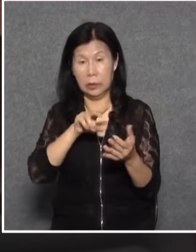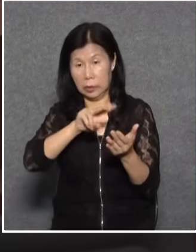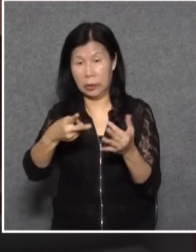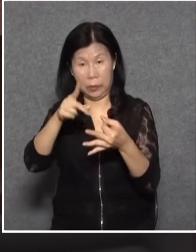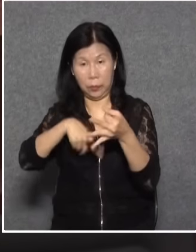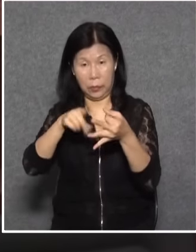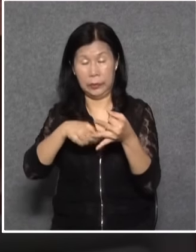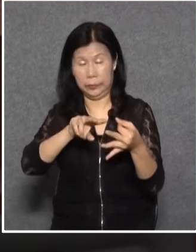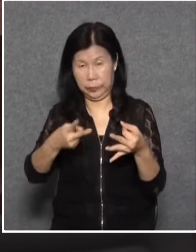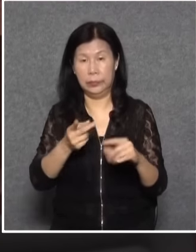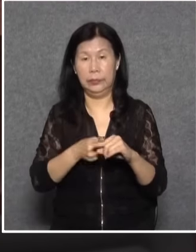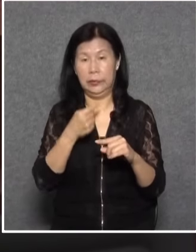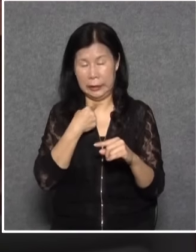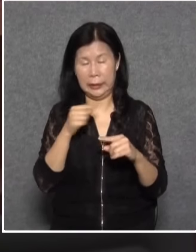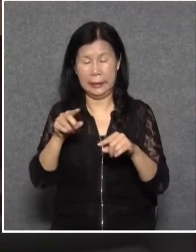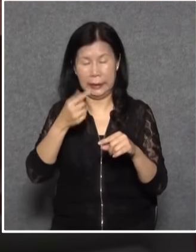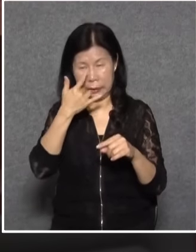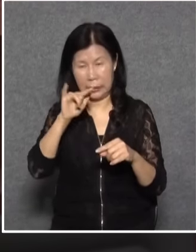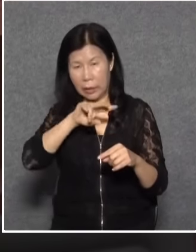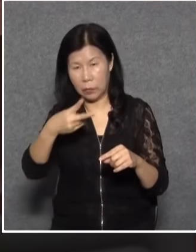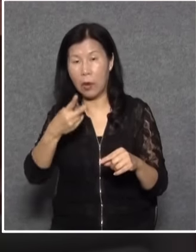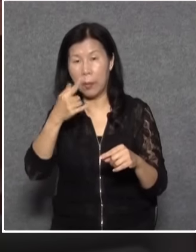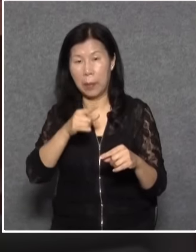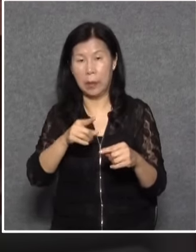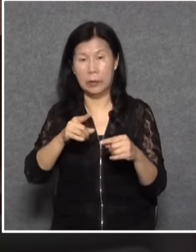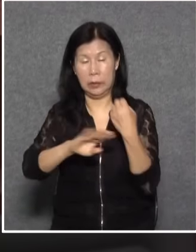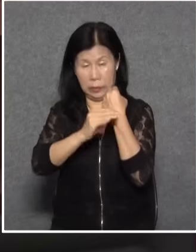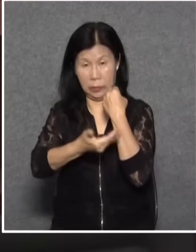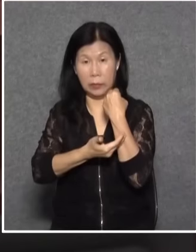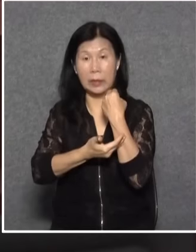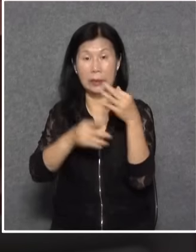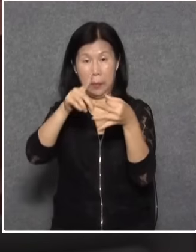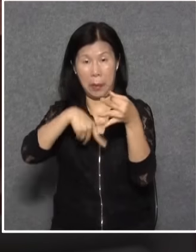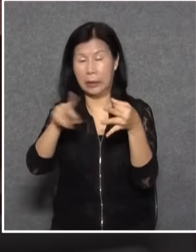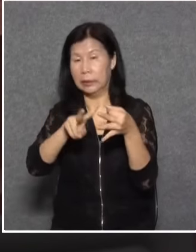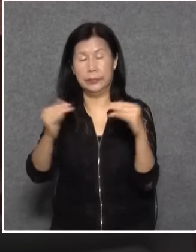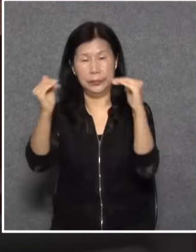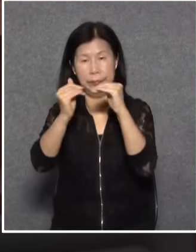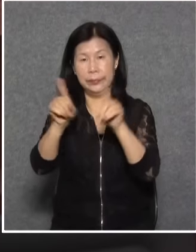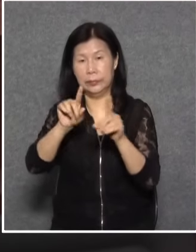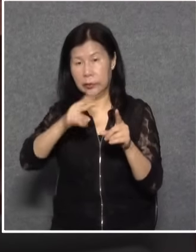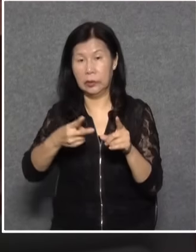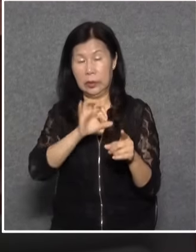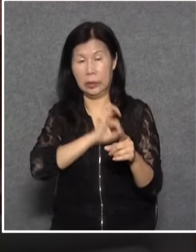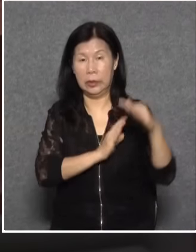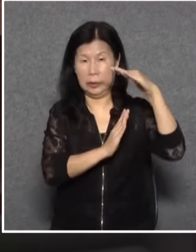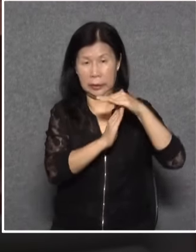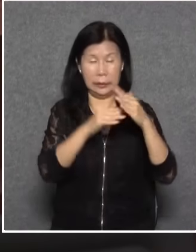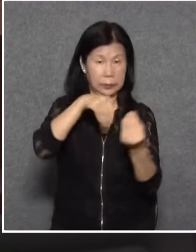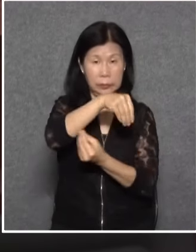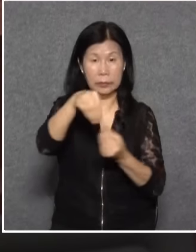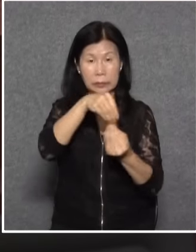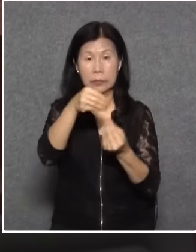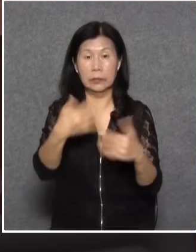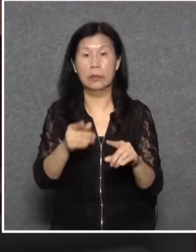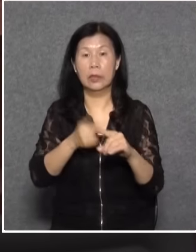稱，就應該相應更新這些團體在法例上的名稱。如果有團體已經停止運作，即是應該